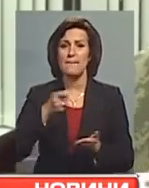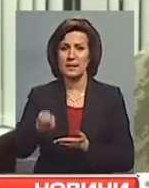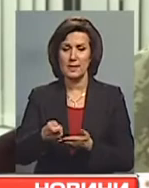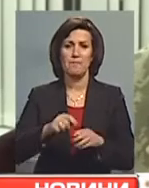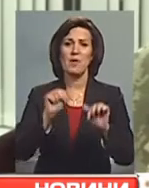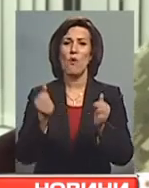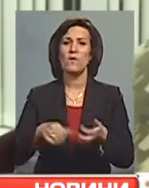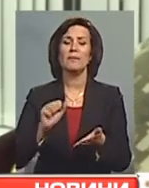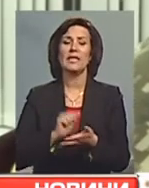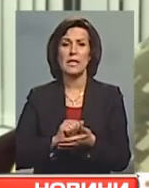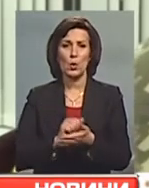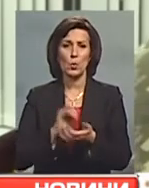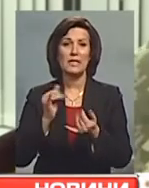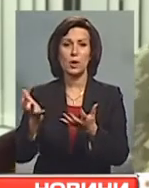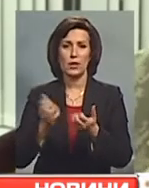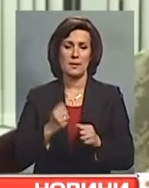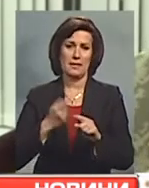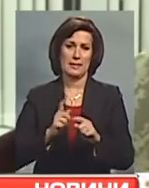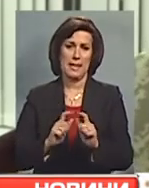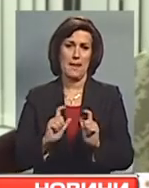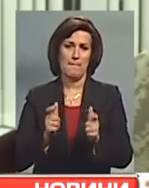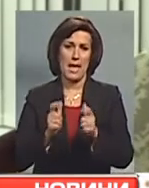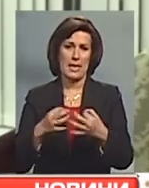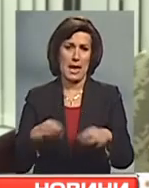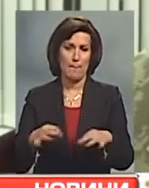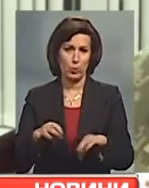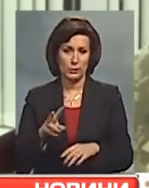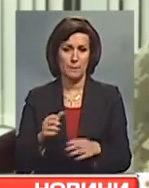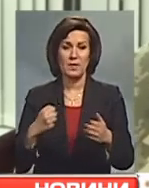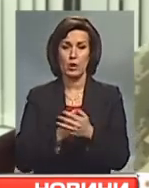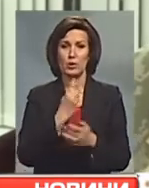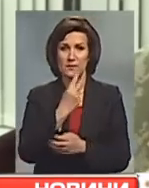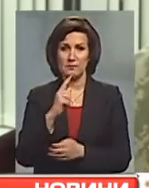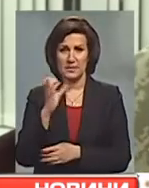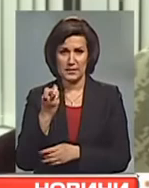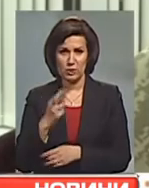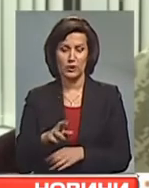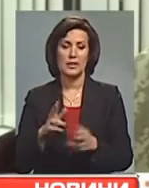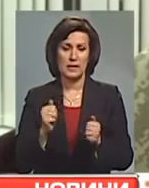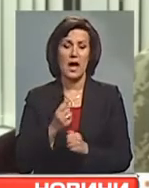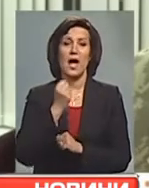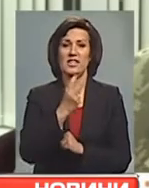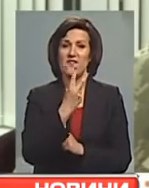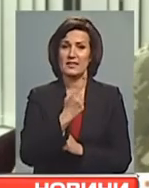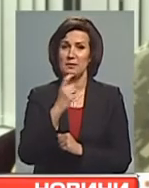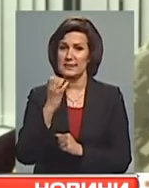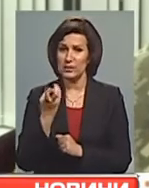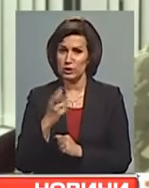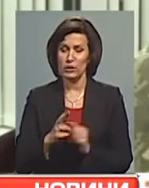оформили документи та отримали ці перепустки. До 21 січня, яким чином? З 21